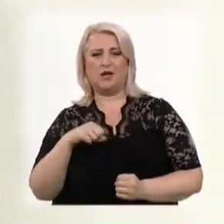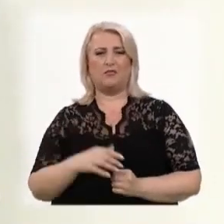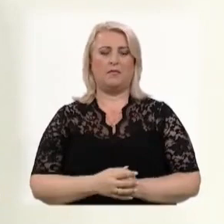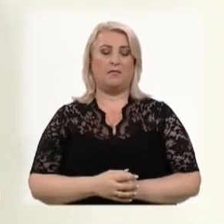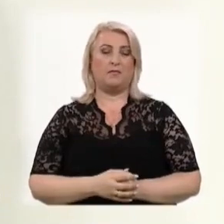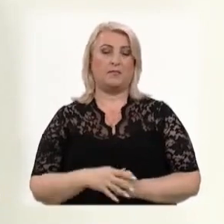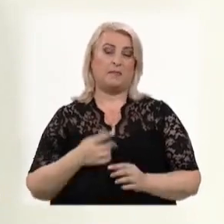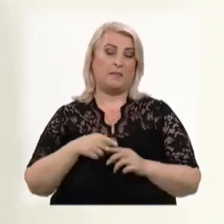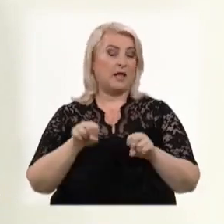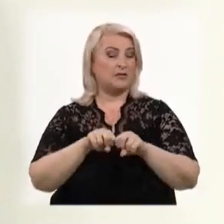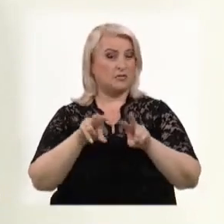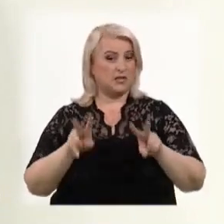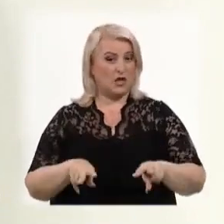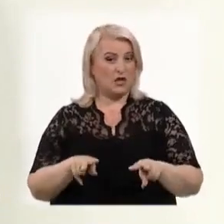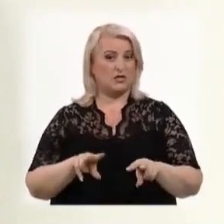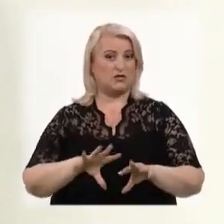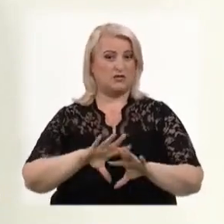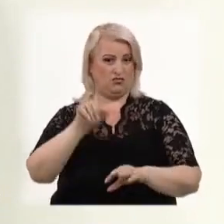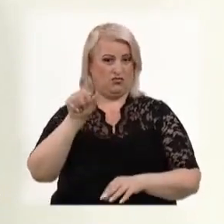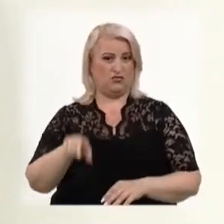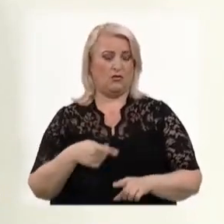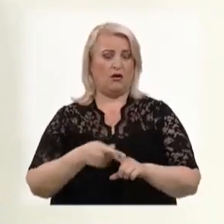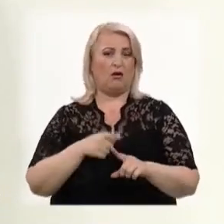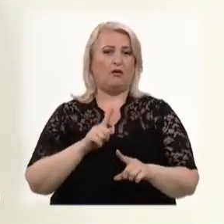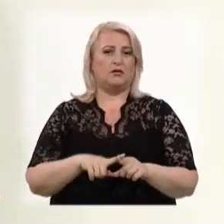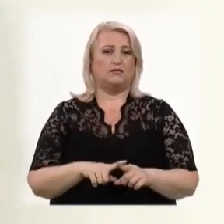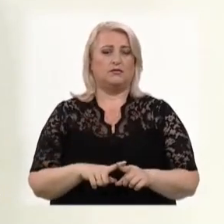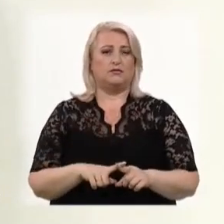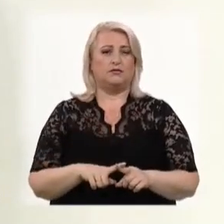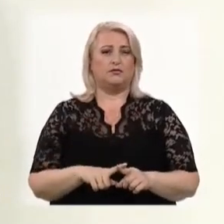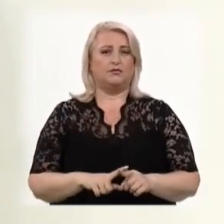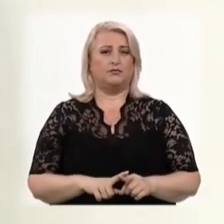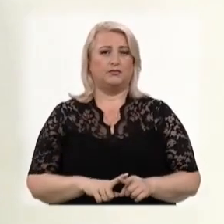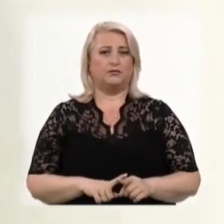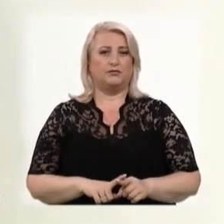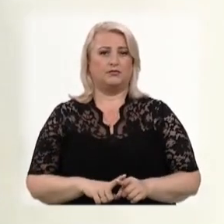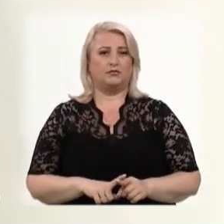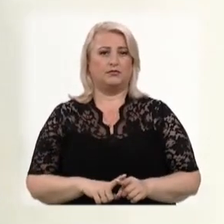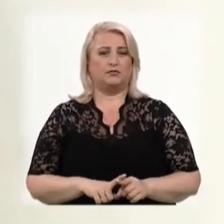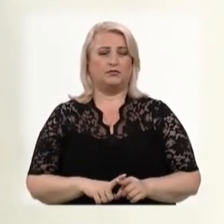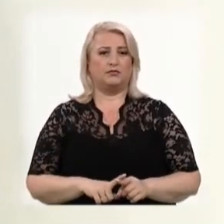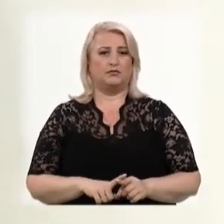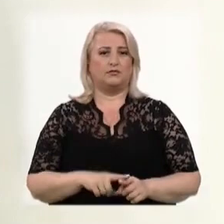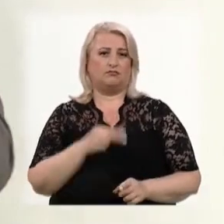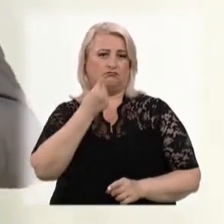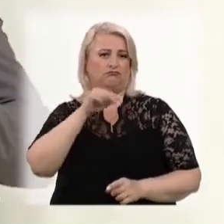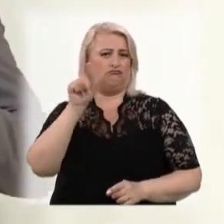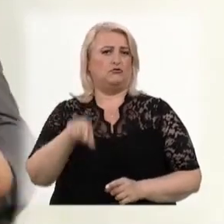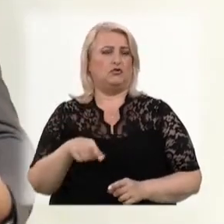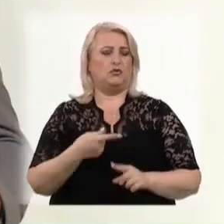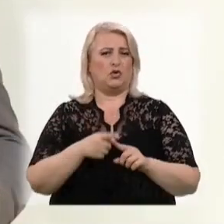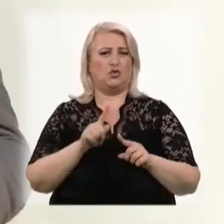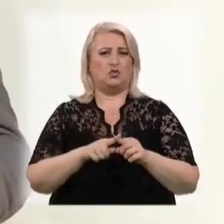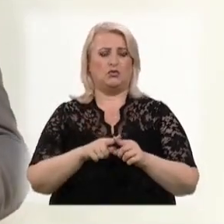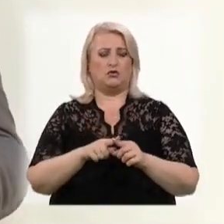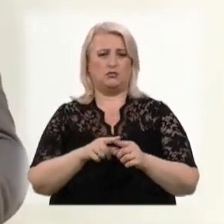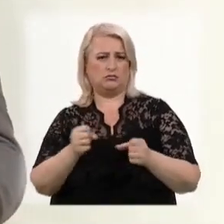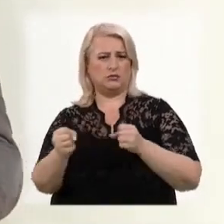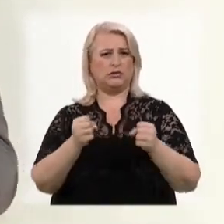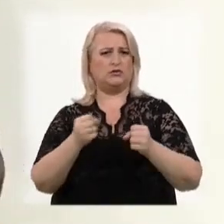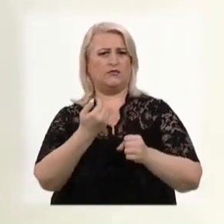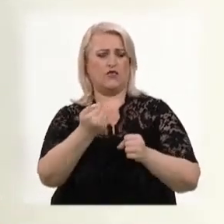specialiștii de facto a sunt aceea el pfu retur care îți fortifică